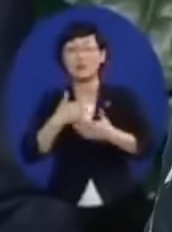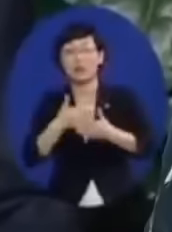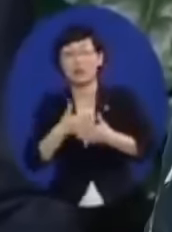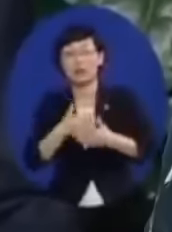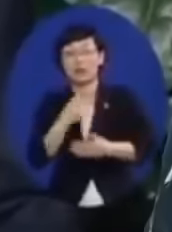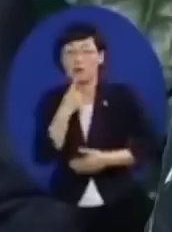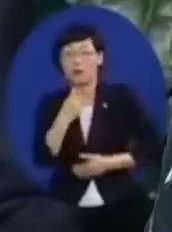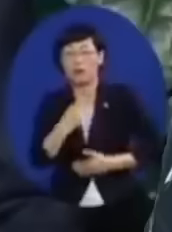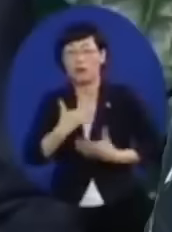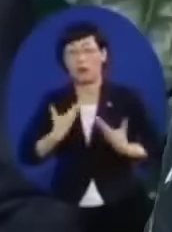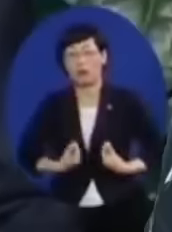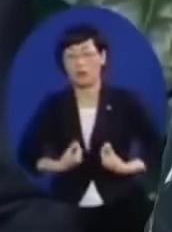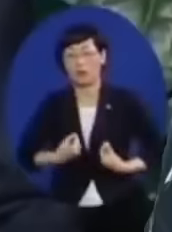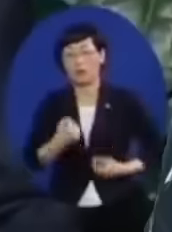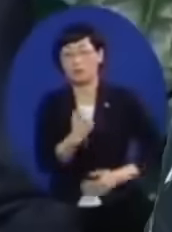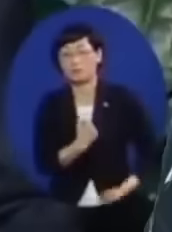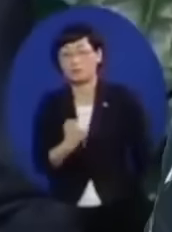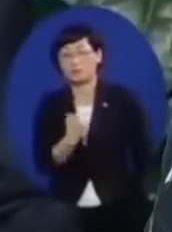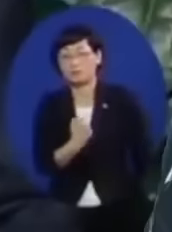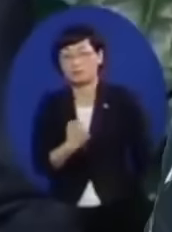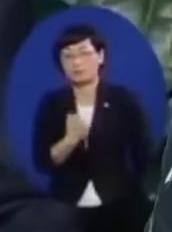공포와 절망을 가슴에 품고